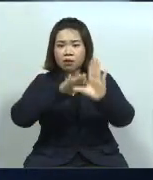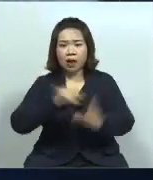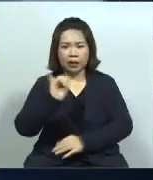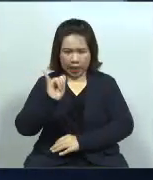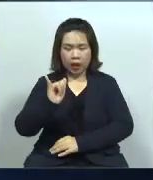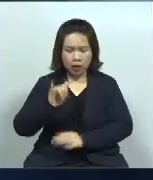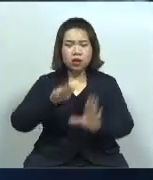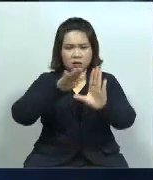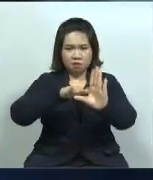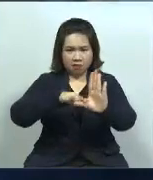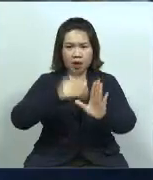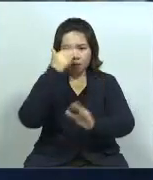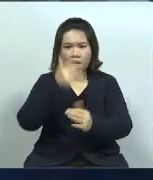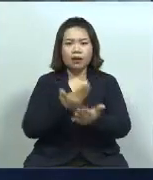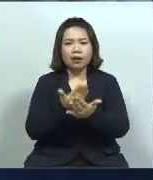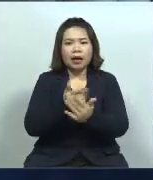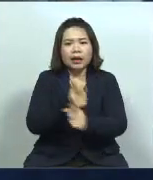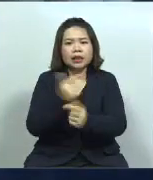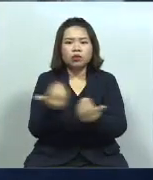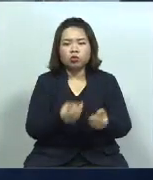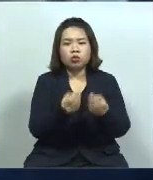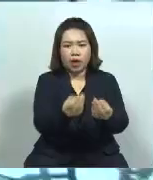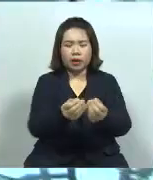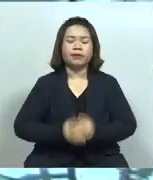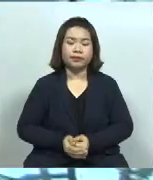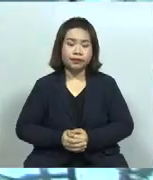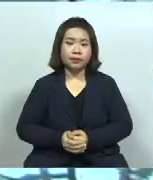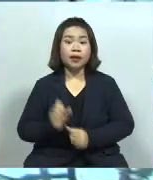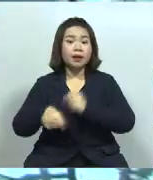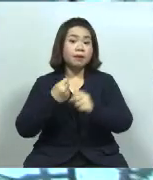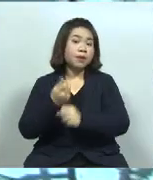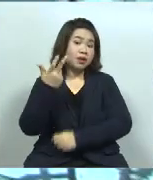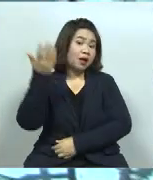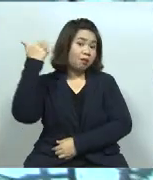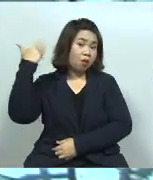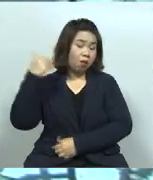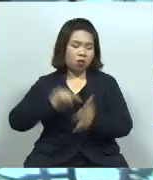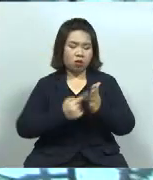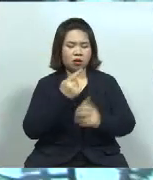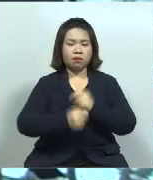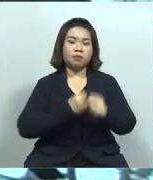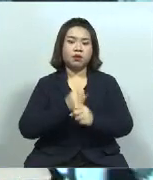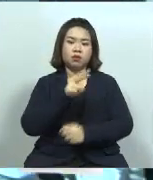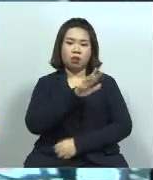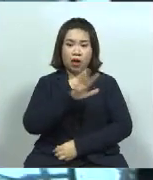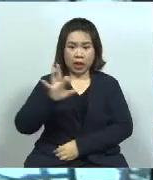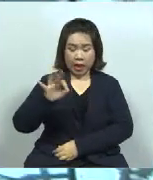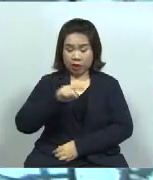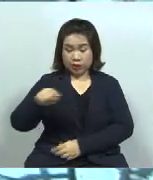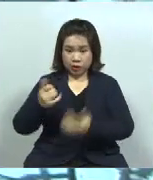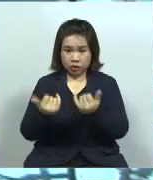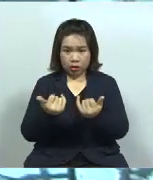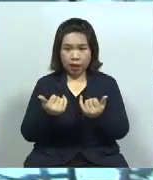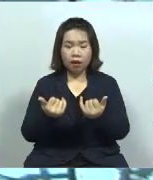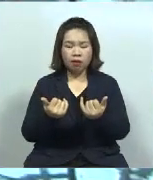อุดหนุนการเลี้ยงดูเด็กแรกเกิด ในช่วง3ปีที่ผ่านมาตั้งแต่เริ่มโครงการตั้งแต่ปี2559จนถึงวันนี้เนี่ย